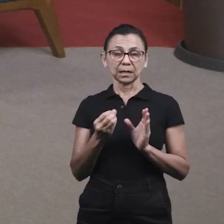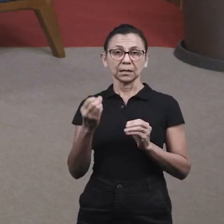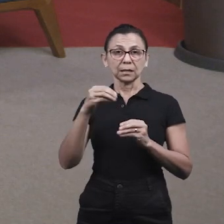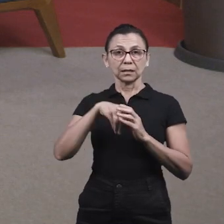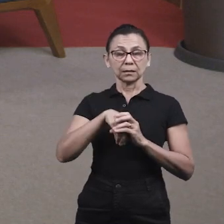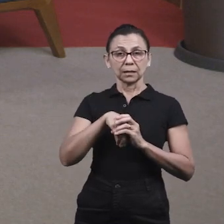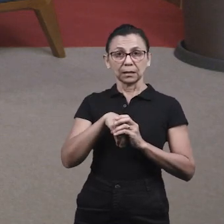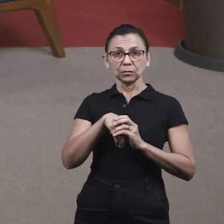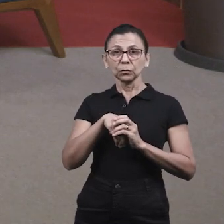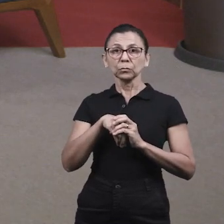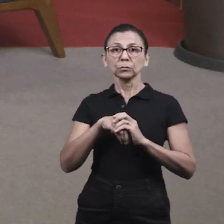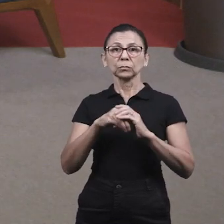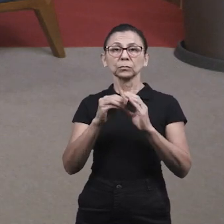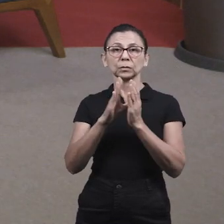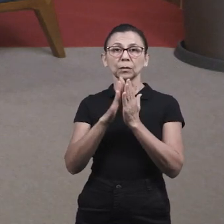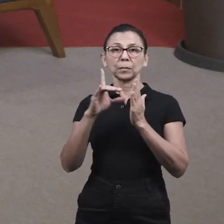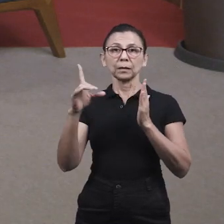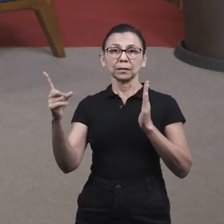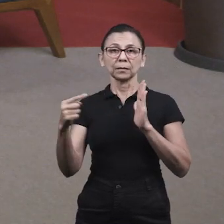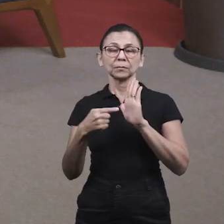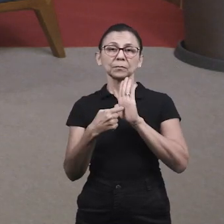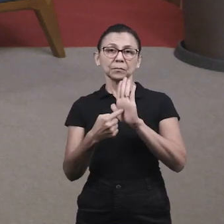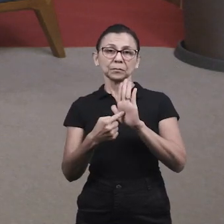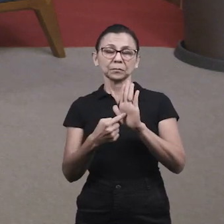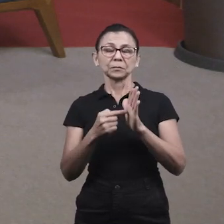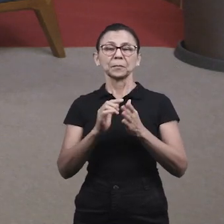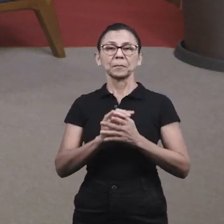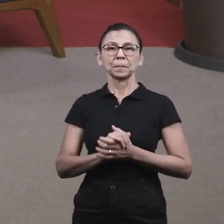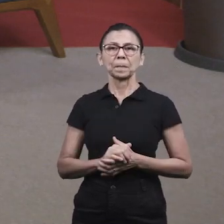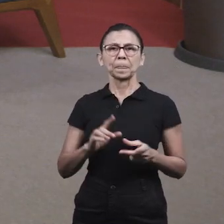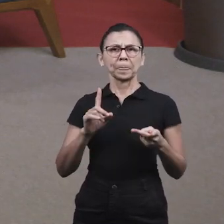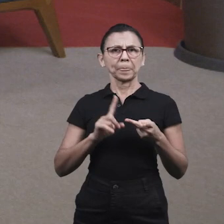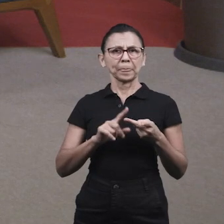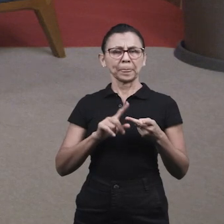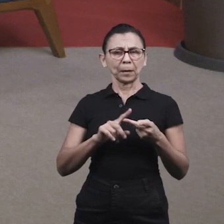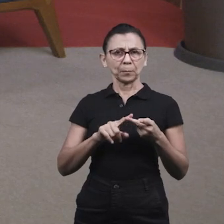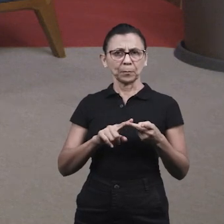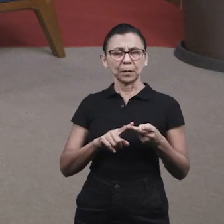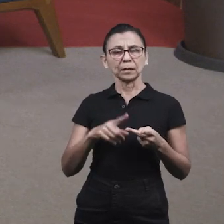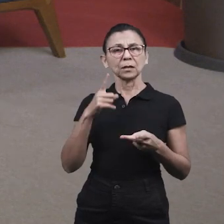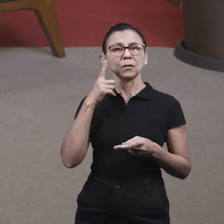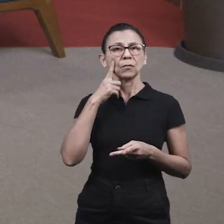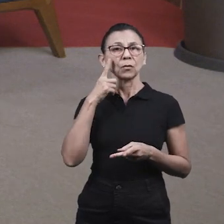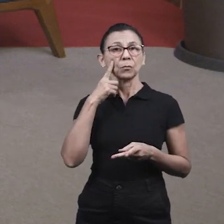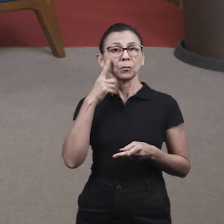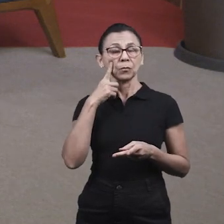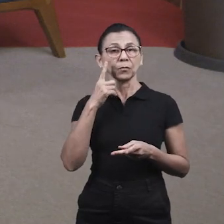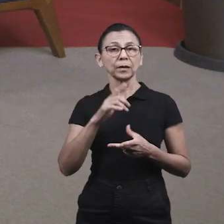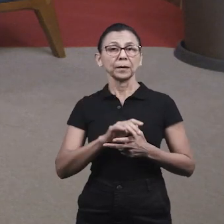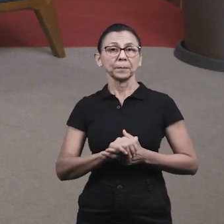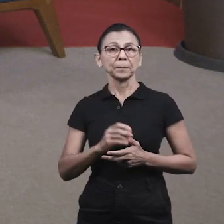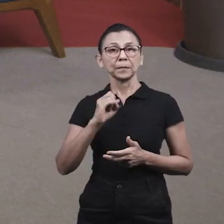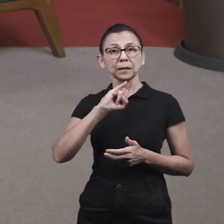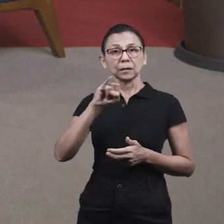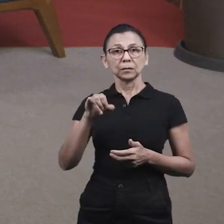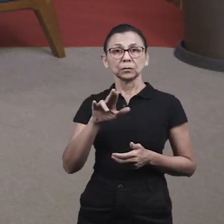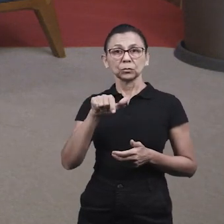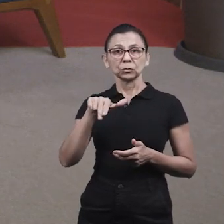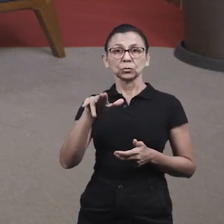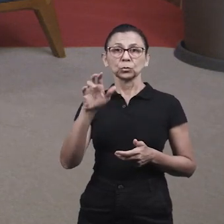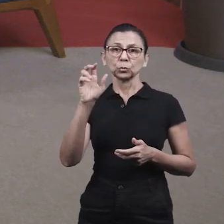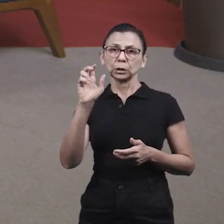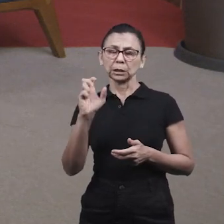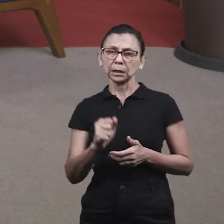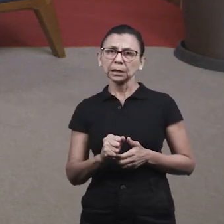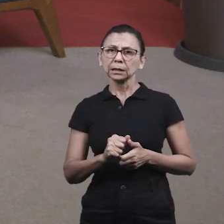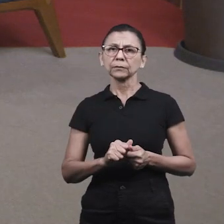que la parole de Dieu nous enseigne. Juste après le volet accessibilité, le docteur Juliane Bézère parlera sur la conception